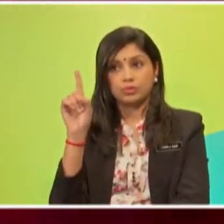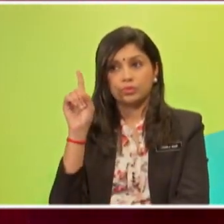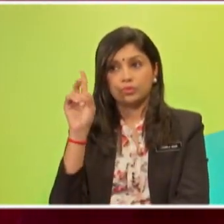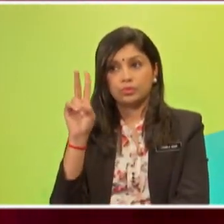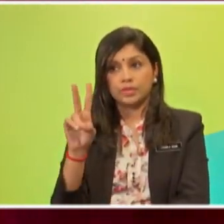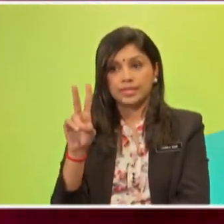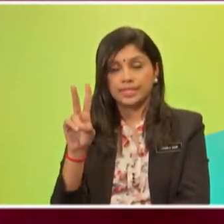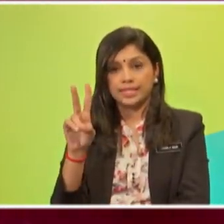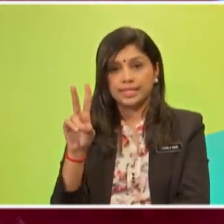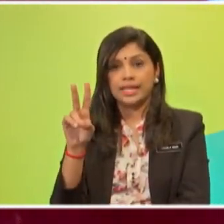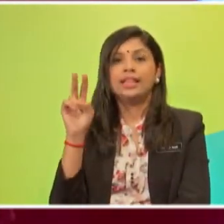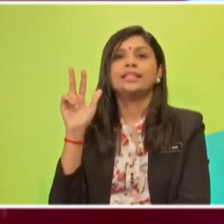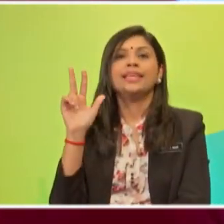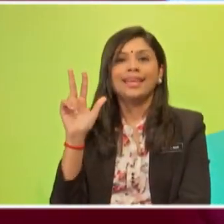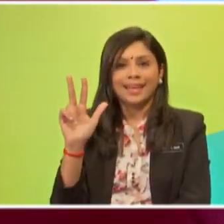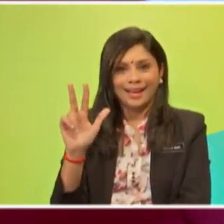dua,